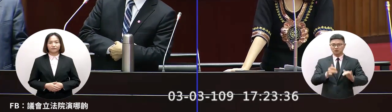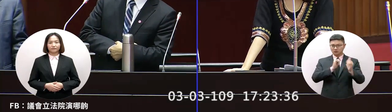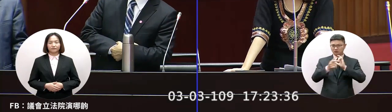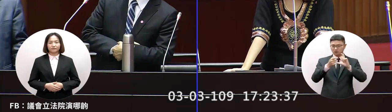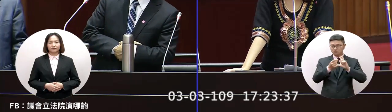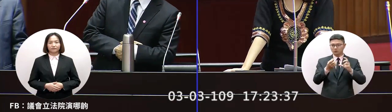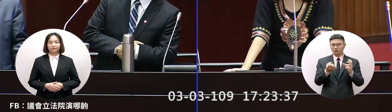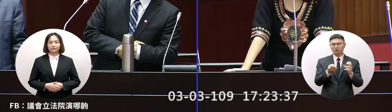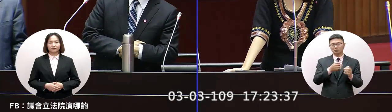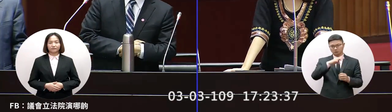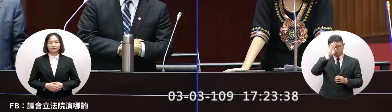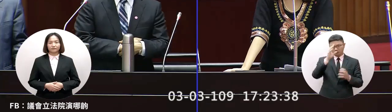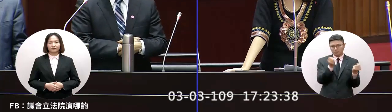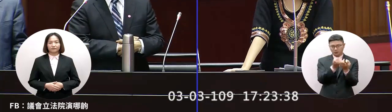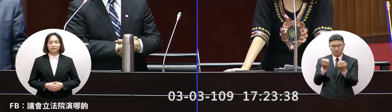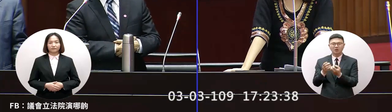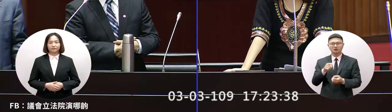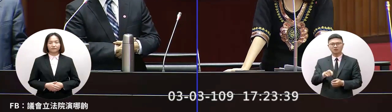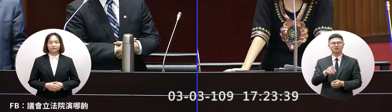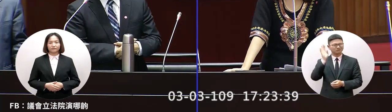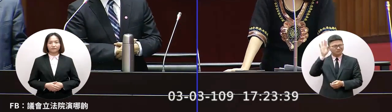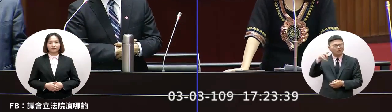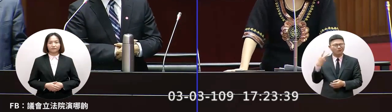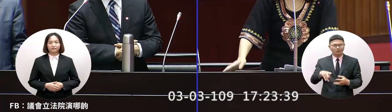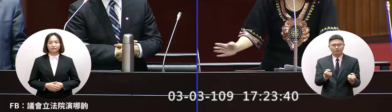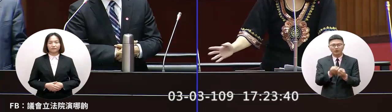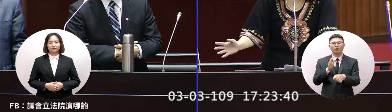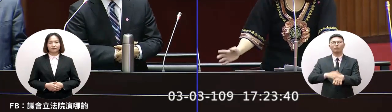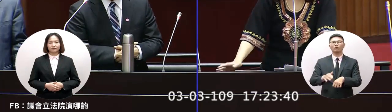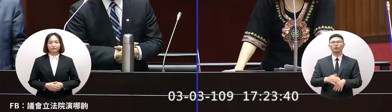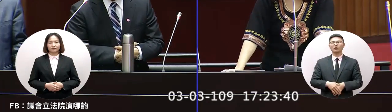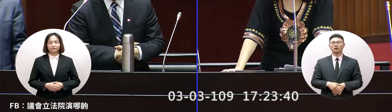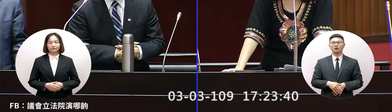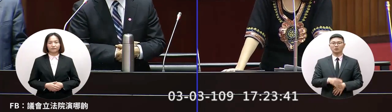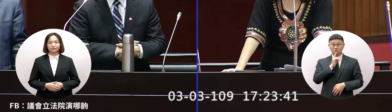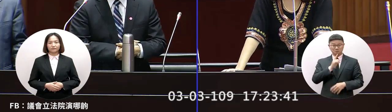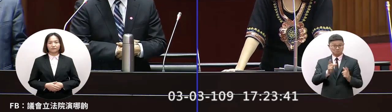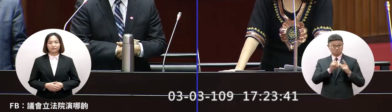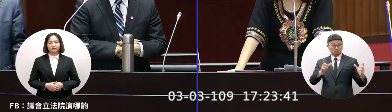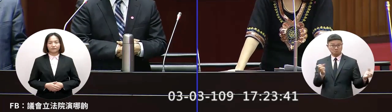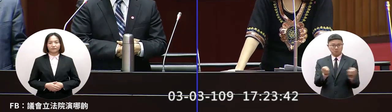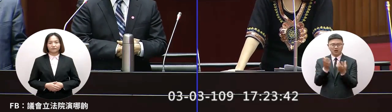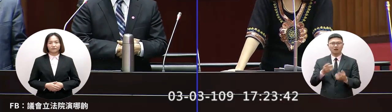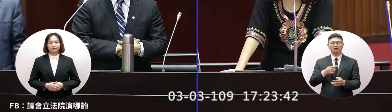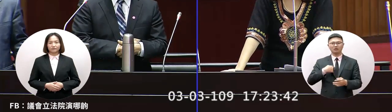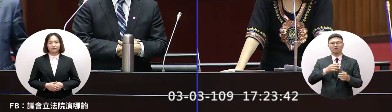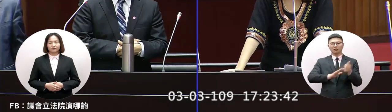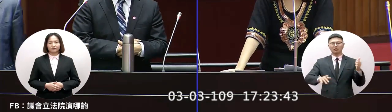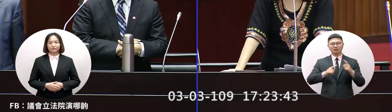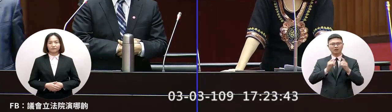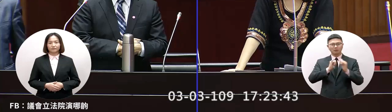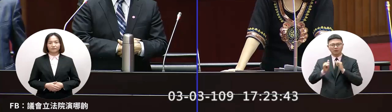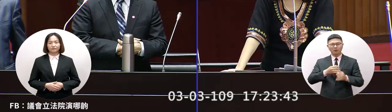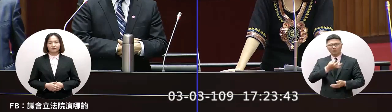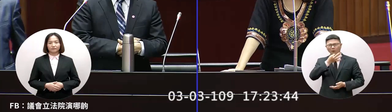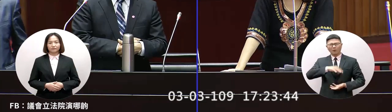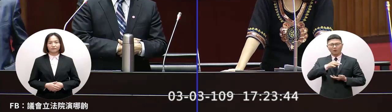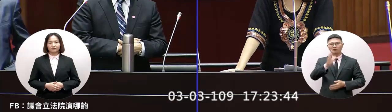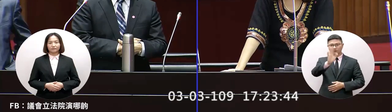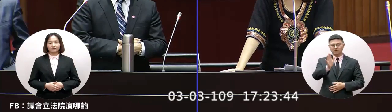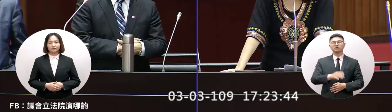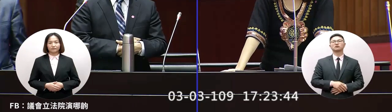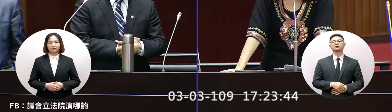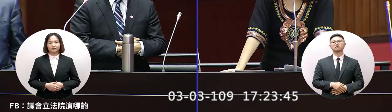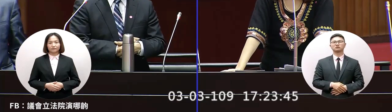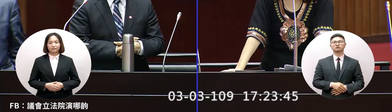是迟早的事情，大规模的，不要说爆发哦，这种引起大家不必要恐慌的用词，但是呢，恐怕一